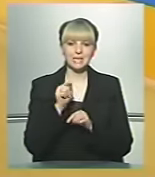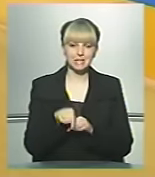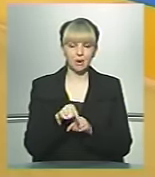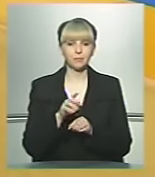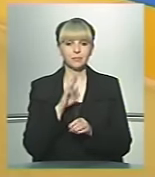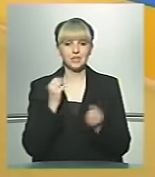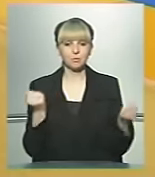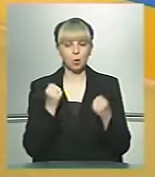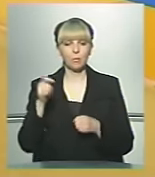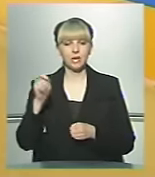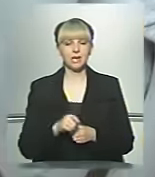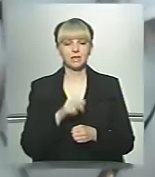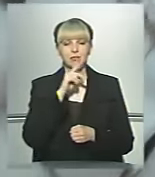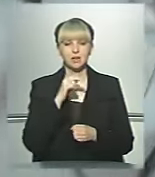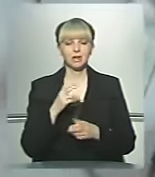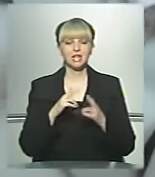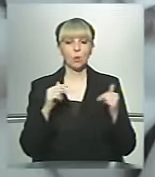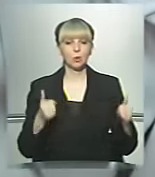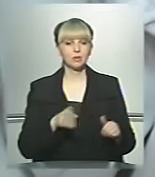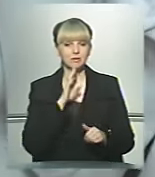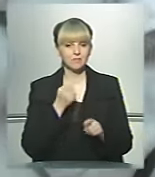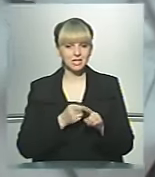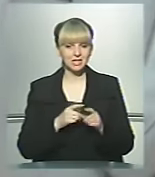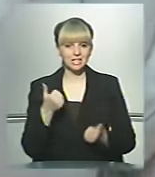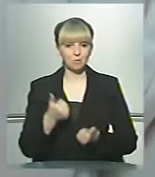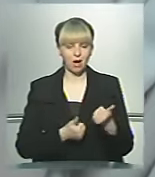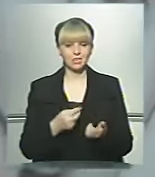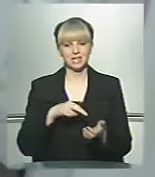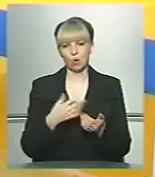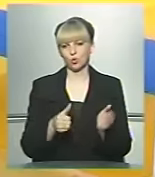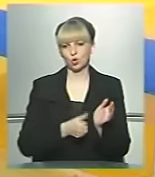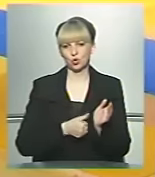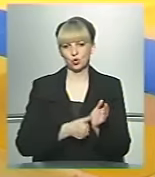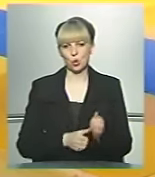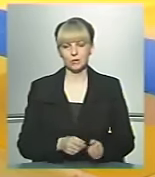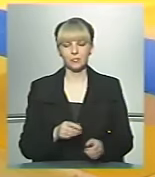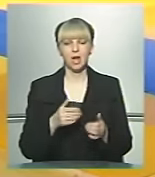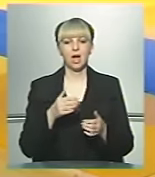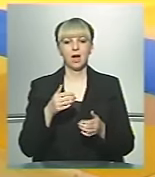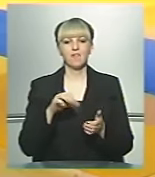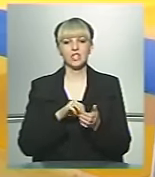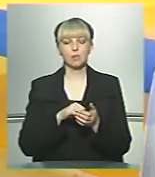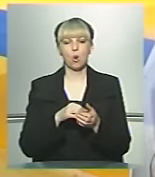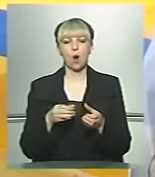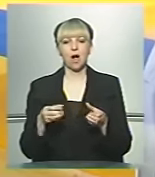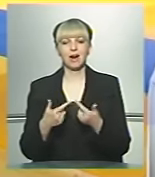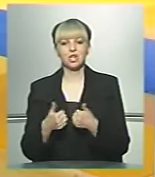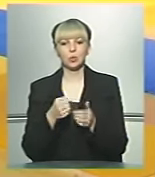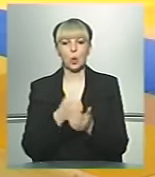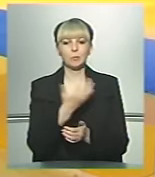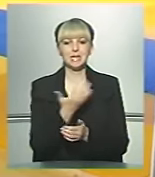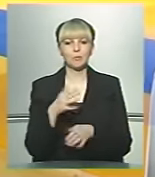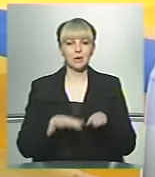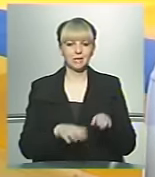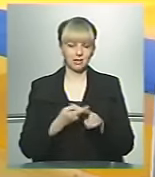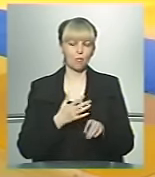до Чернівців із Дніпропетровська. Для дівчини ці змагання стали вже 6-ми. Виступала в категорії до 55 кілограм.